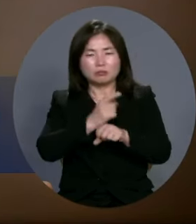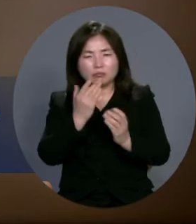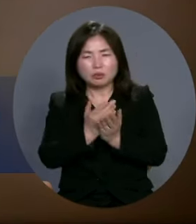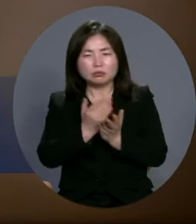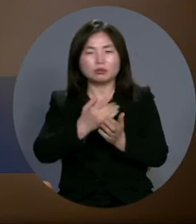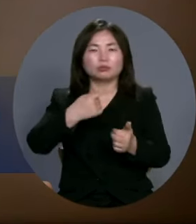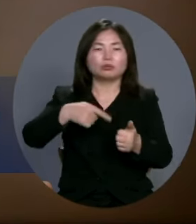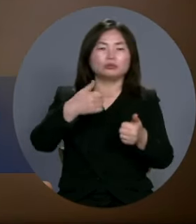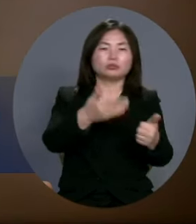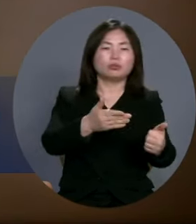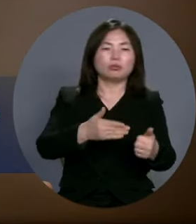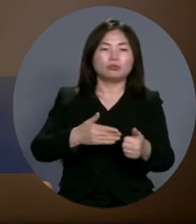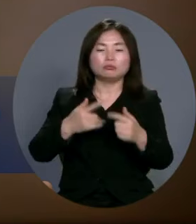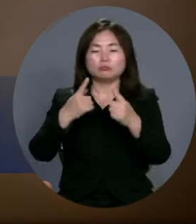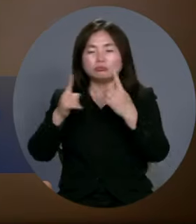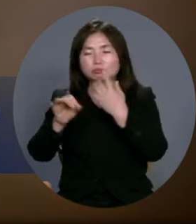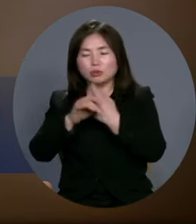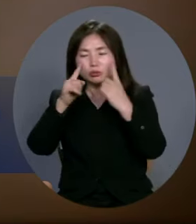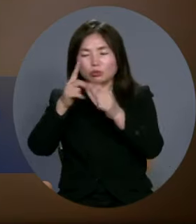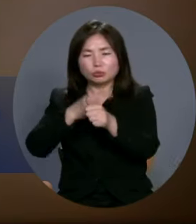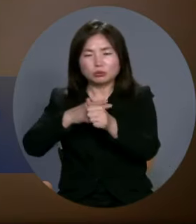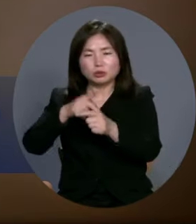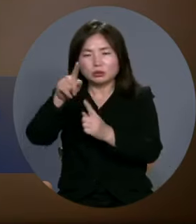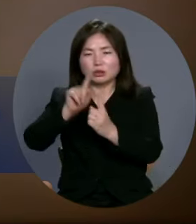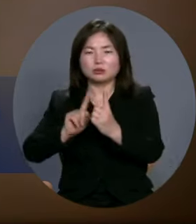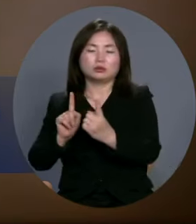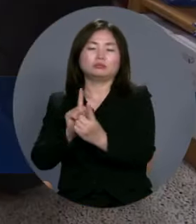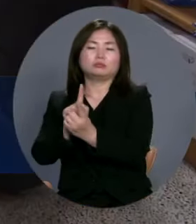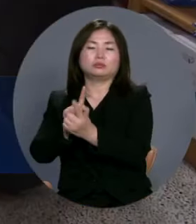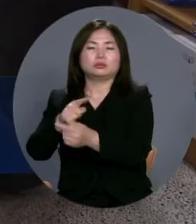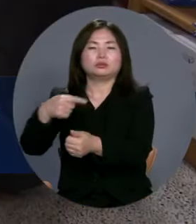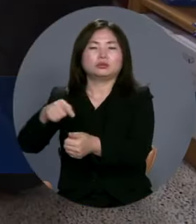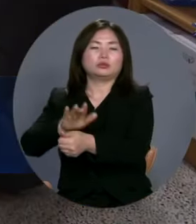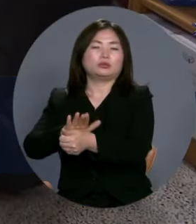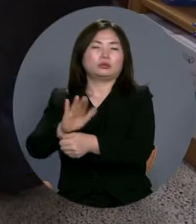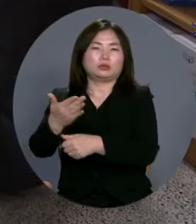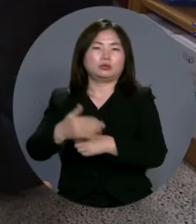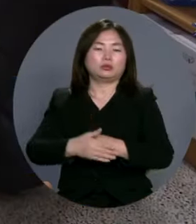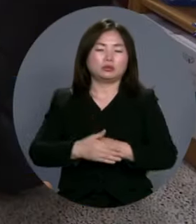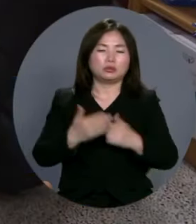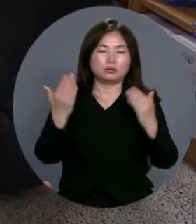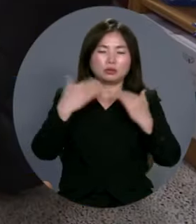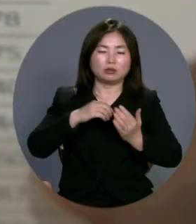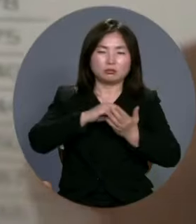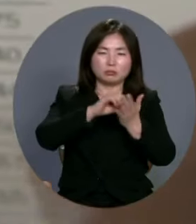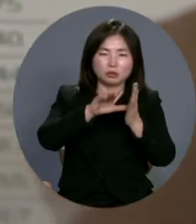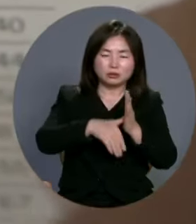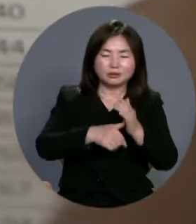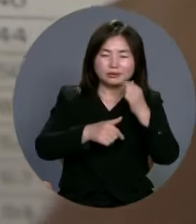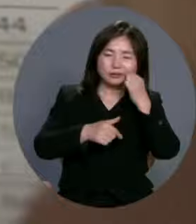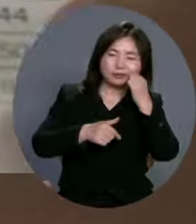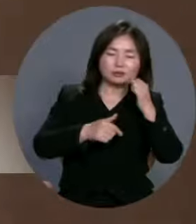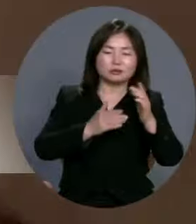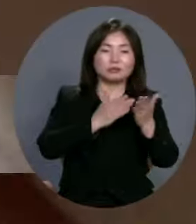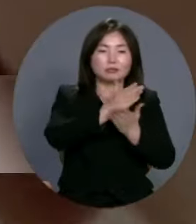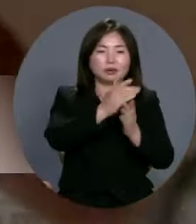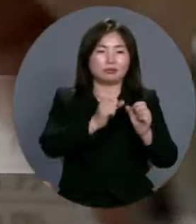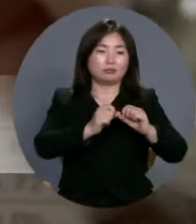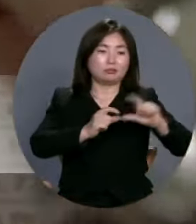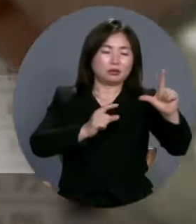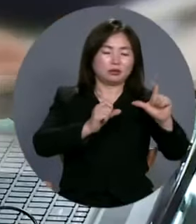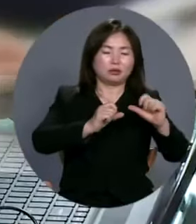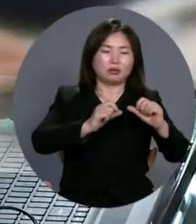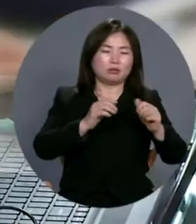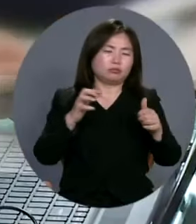교육도 시켜줘야 되고 그러려면 교수가 붙어가지고 지도를 다 해야 되거든요. 대입 단계에서 나타나는 인기학과 쏠림 현상이 고스란히